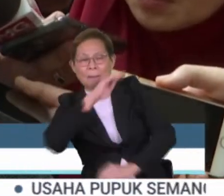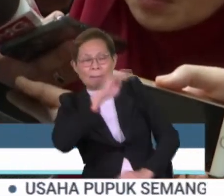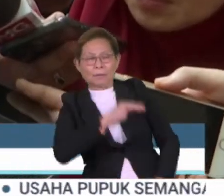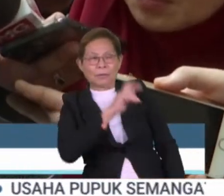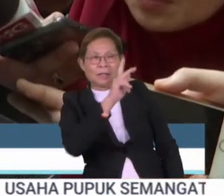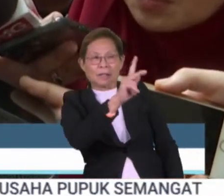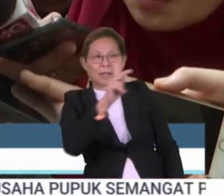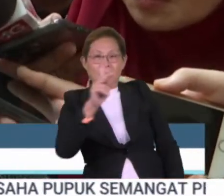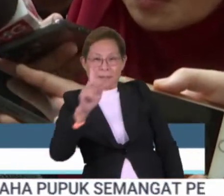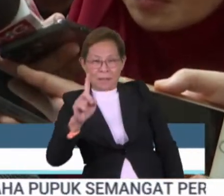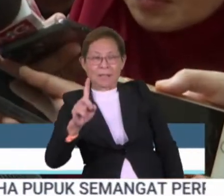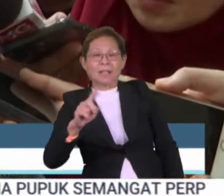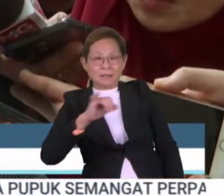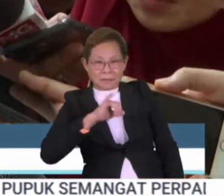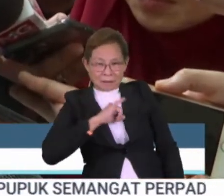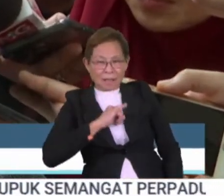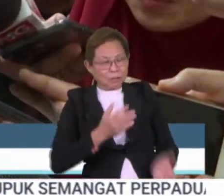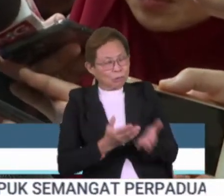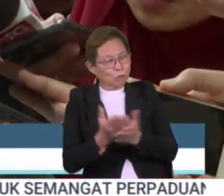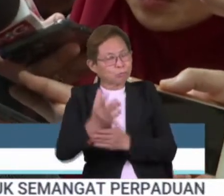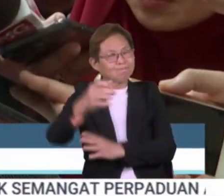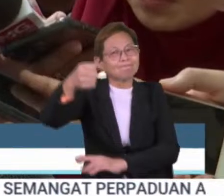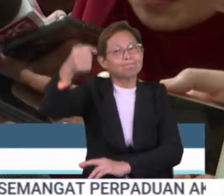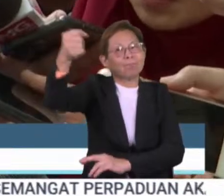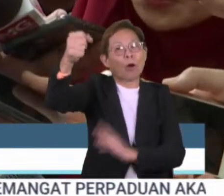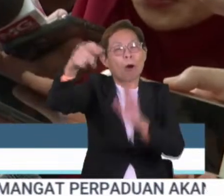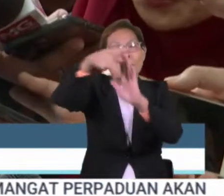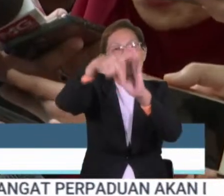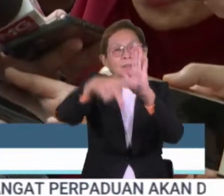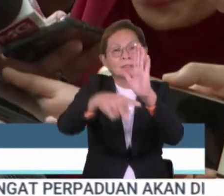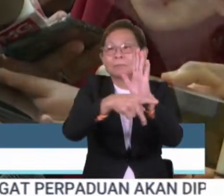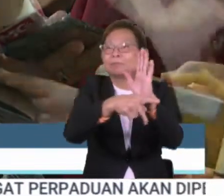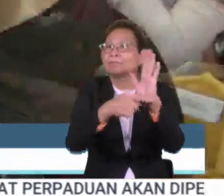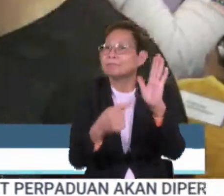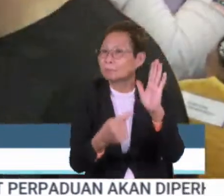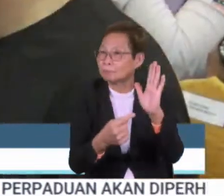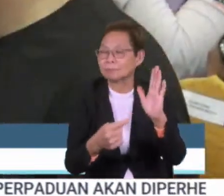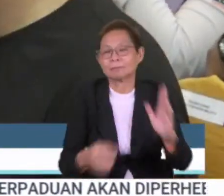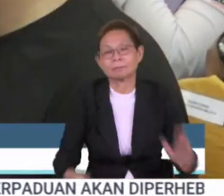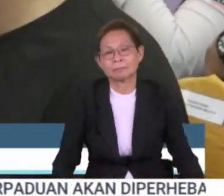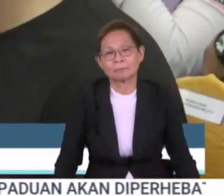Menteri Komunikasi dan Digital, saya juga terus berpegang kepada prinsip-prinsip itu.